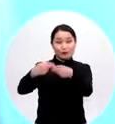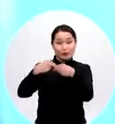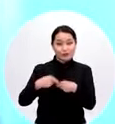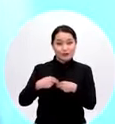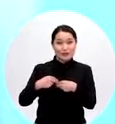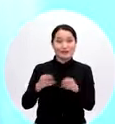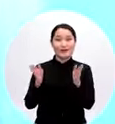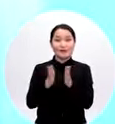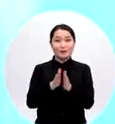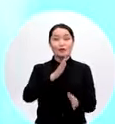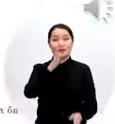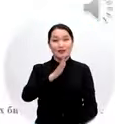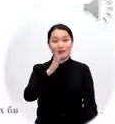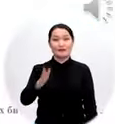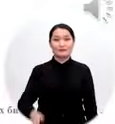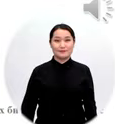тусламж аваарай.